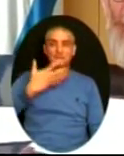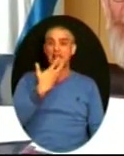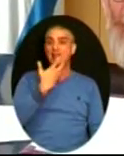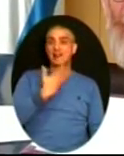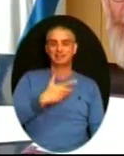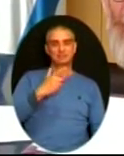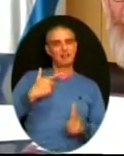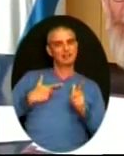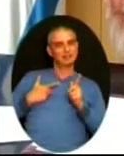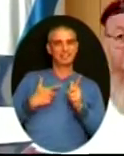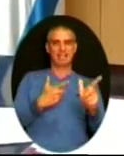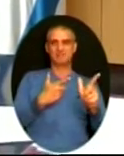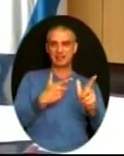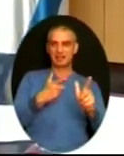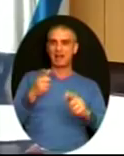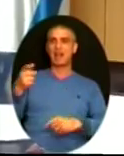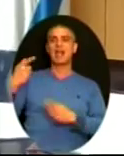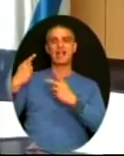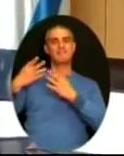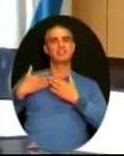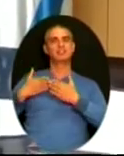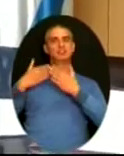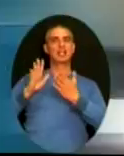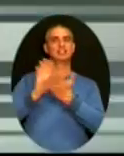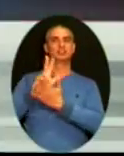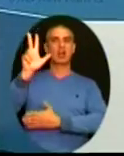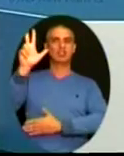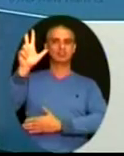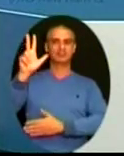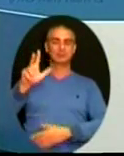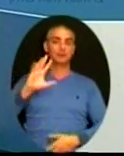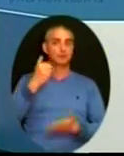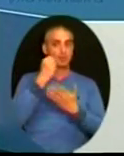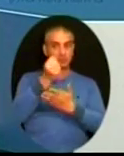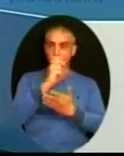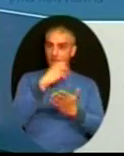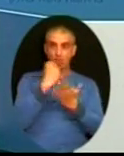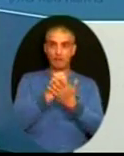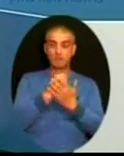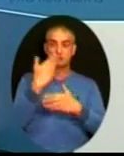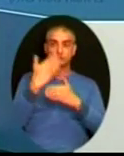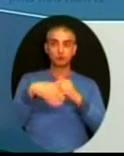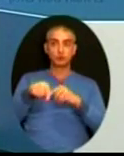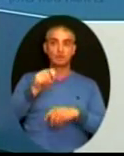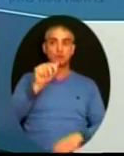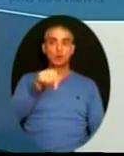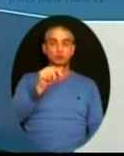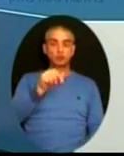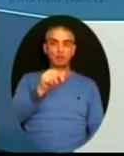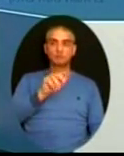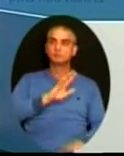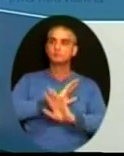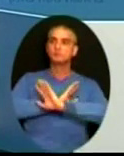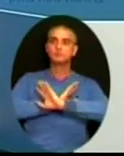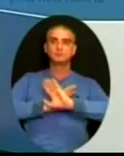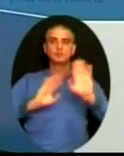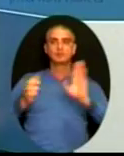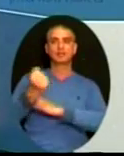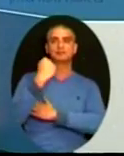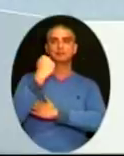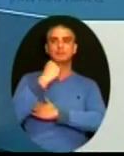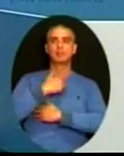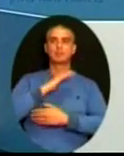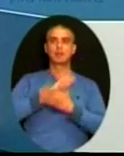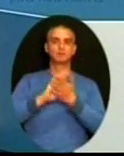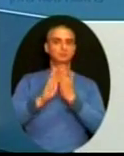ליצמן סיירת מטכ"ל, גפני שייטת 13. אם התקציב הזה לא יעבור עד סוף המושב, אין לי מנדט